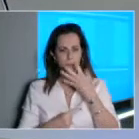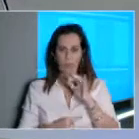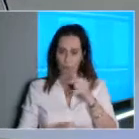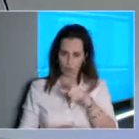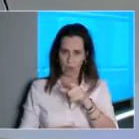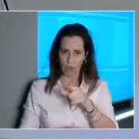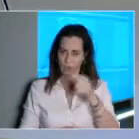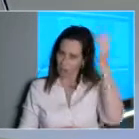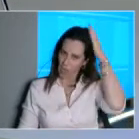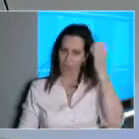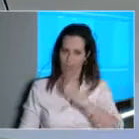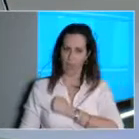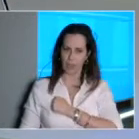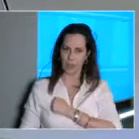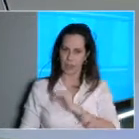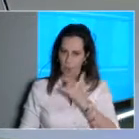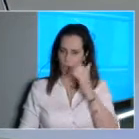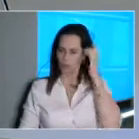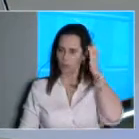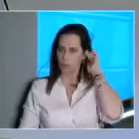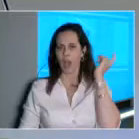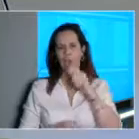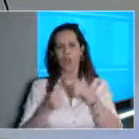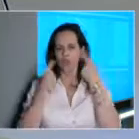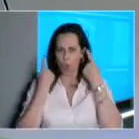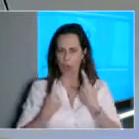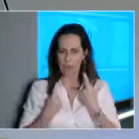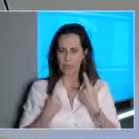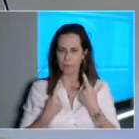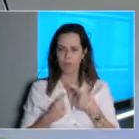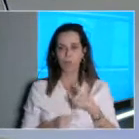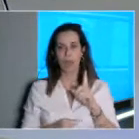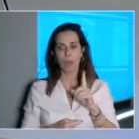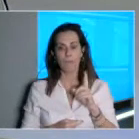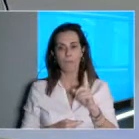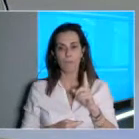איש חובש כיפה, איש הציונות הדתית, אתה לא שייך למגזר החרדי, אבל